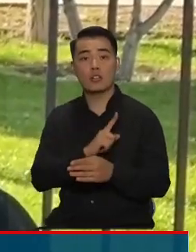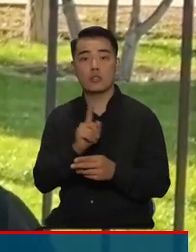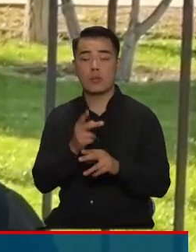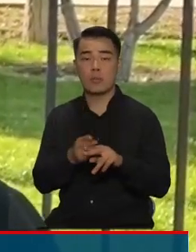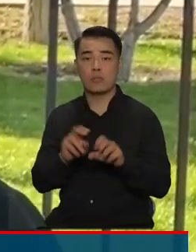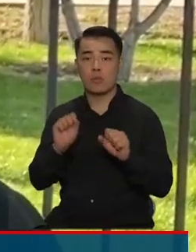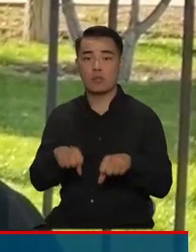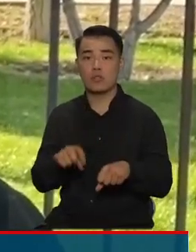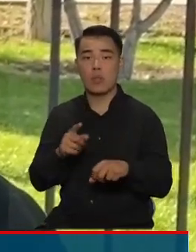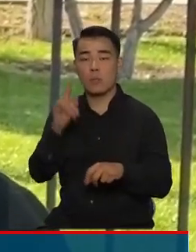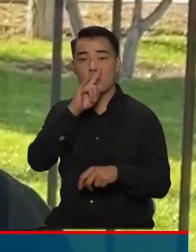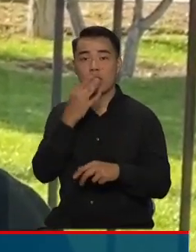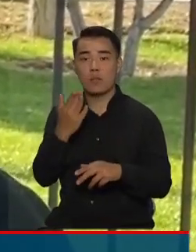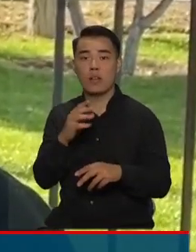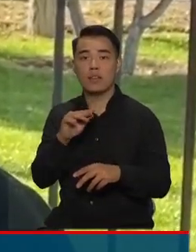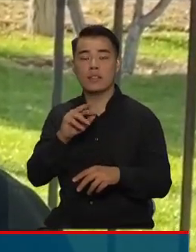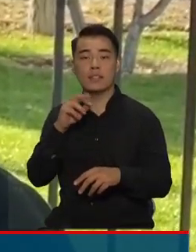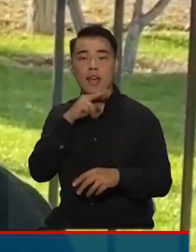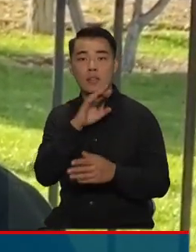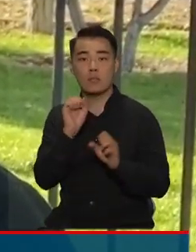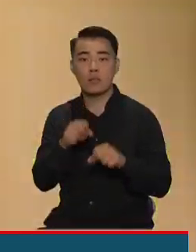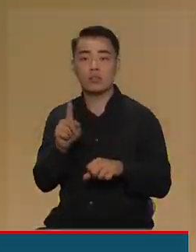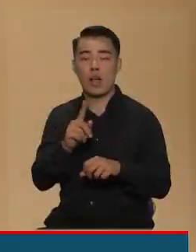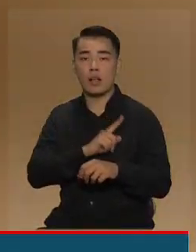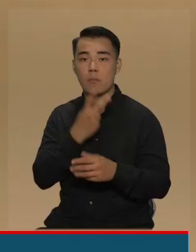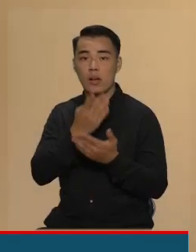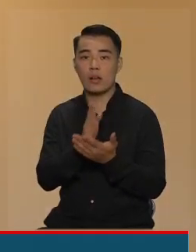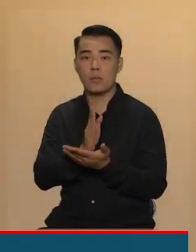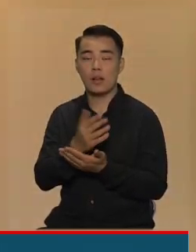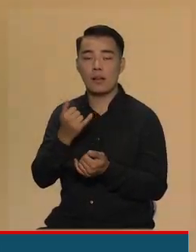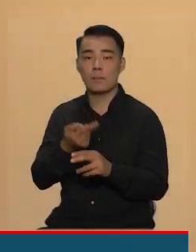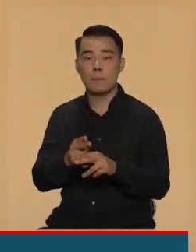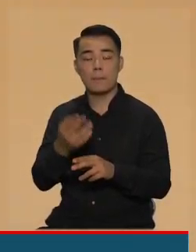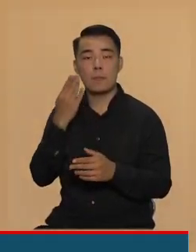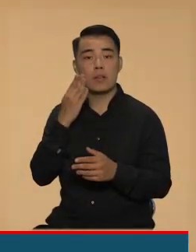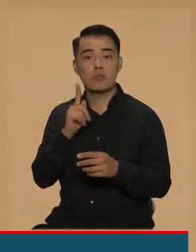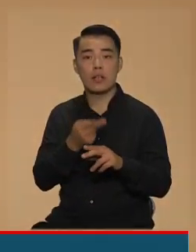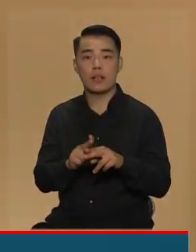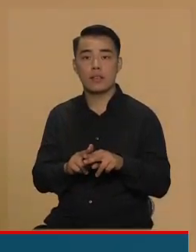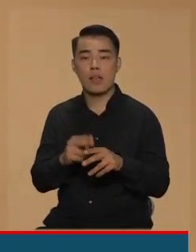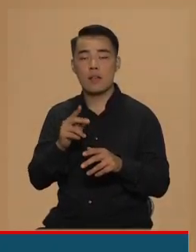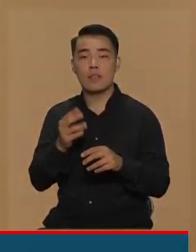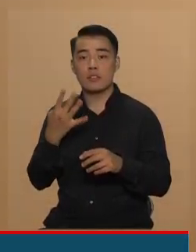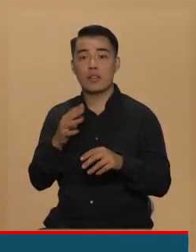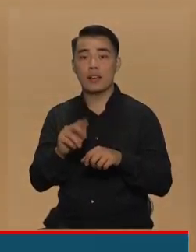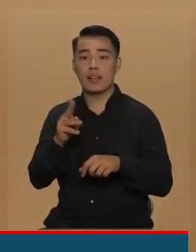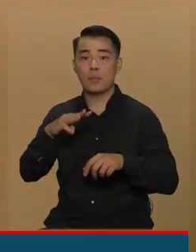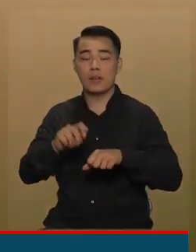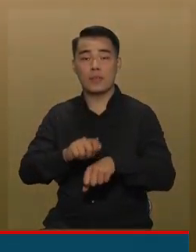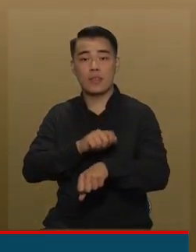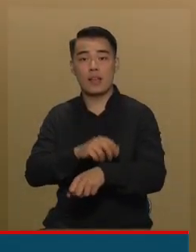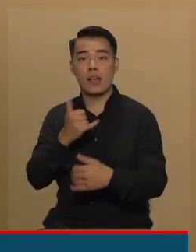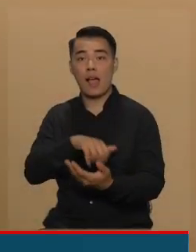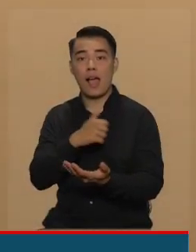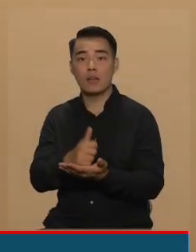біздің. Мұнай ұрланып отыруы мүмкін деген болжамға келіп отыр. Масабай кен орны Құлсары қаласынан 40 шақырым жерде жатыр. Жылой ауданы